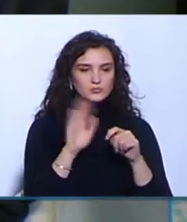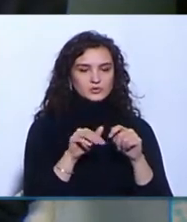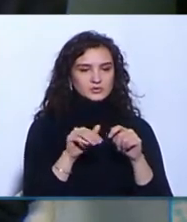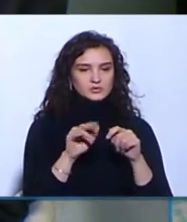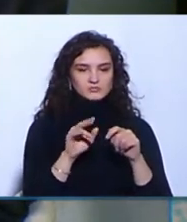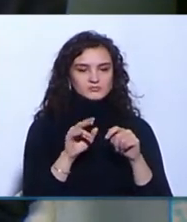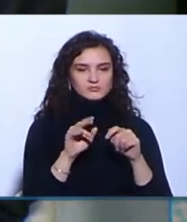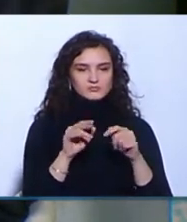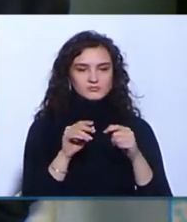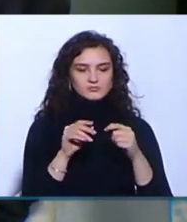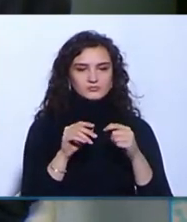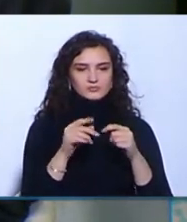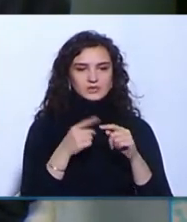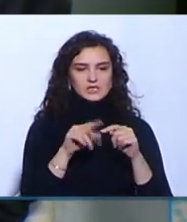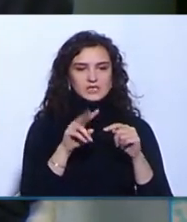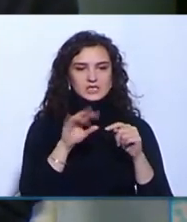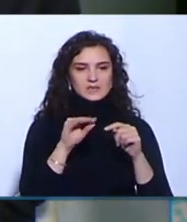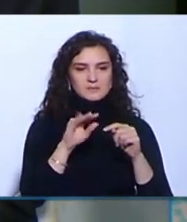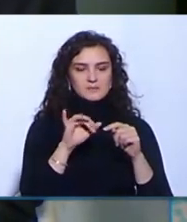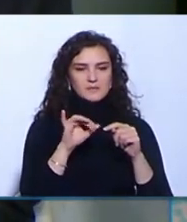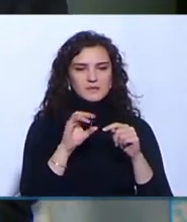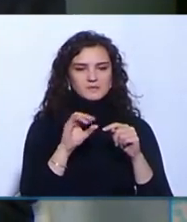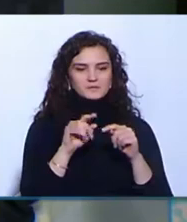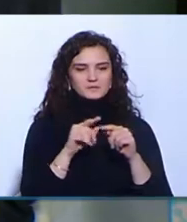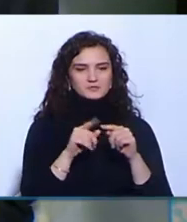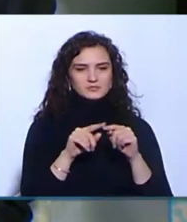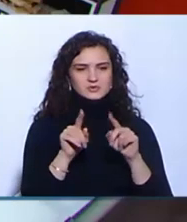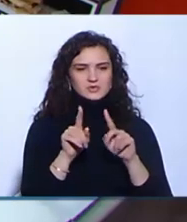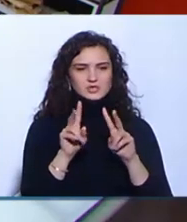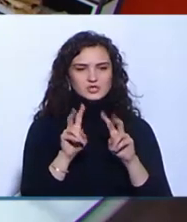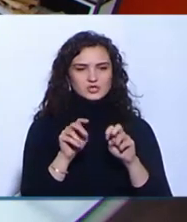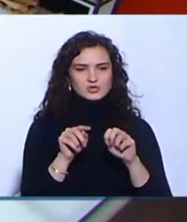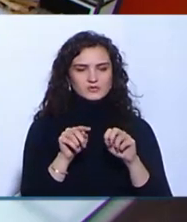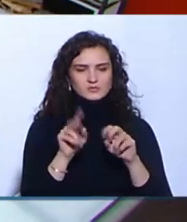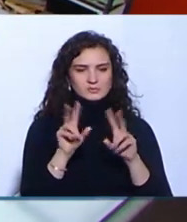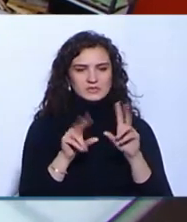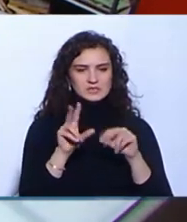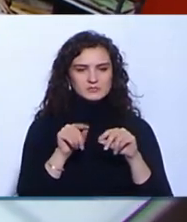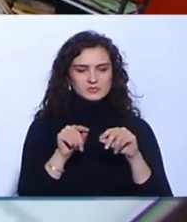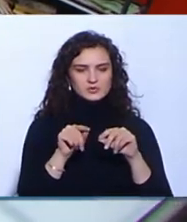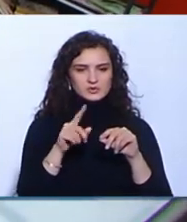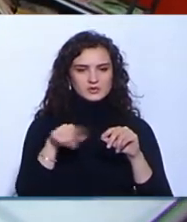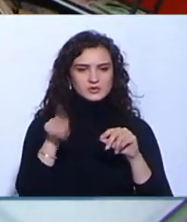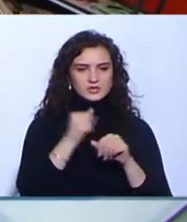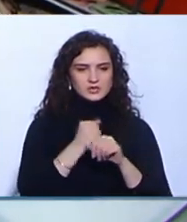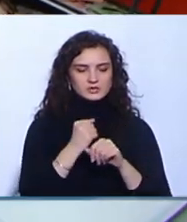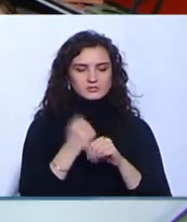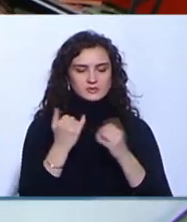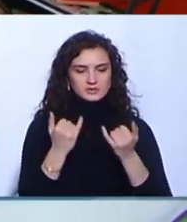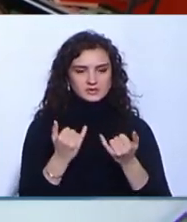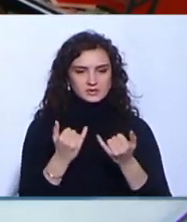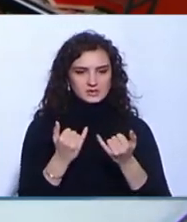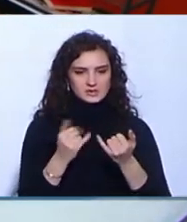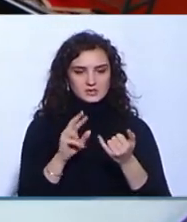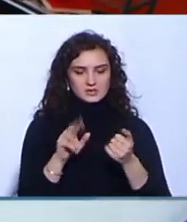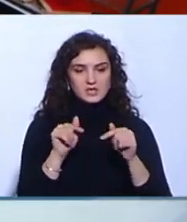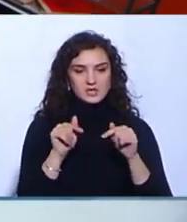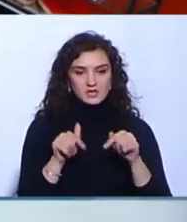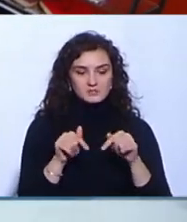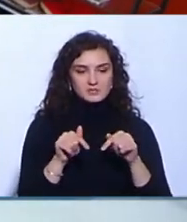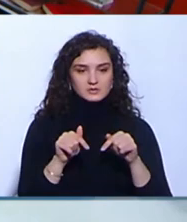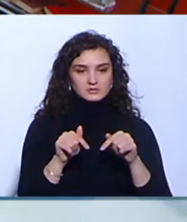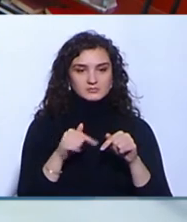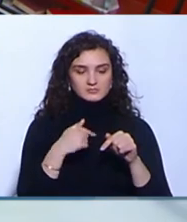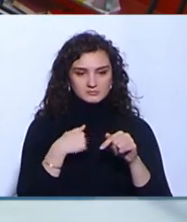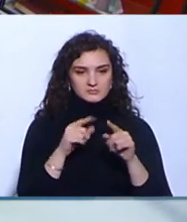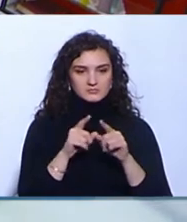მოვერიდოთ რიტუალურ ლიმფადენექტომიას. რიტუალური ნიშნავს ის, რასაც პრაქტიკში ონკოლოგთა უმეტესობა აკეთებს დღეს და ამ